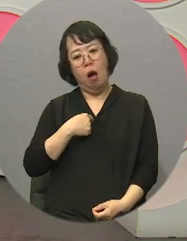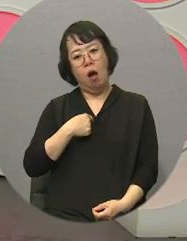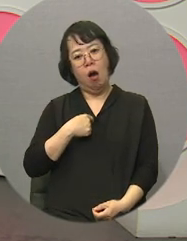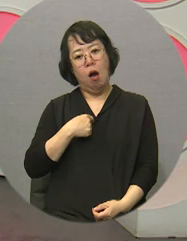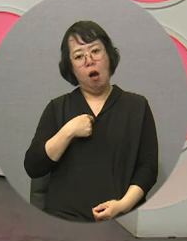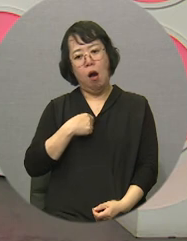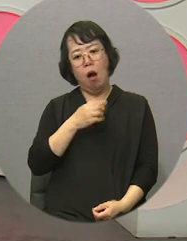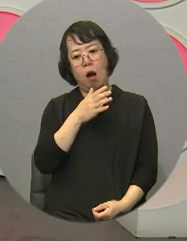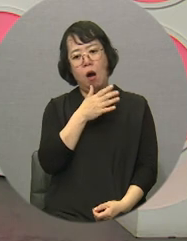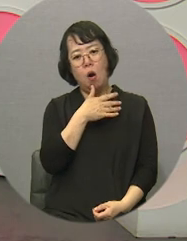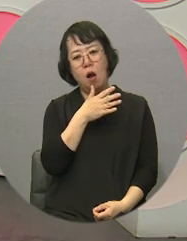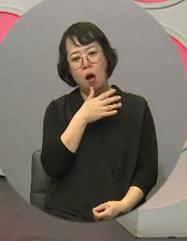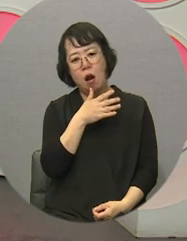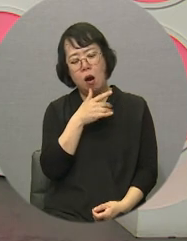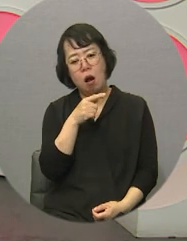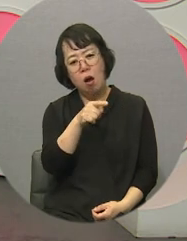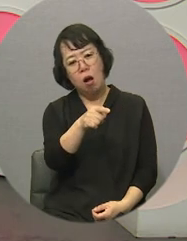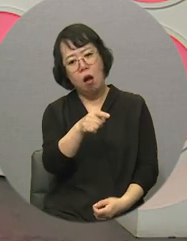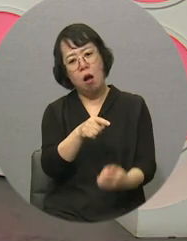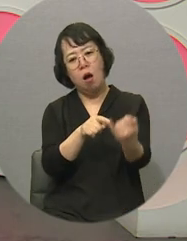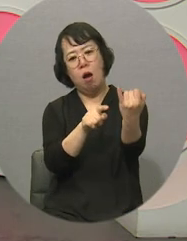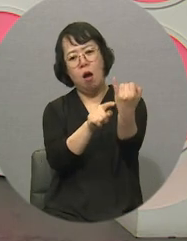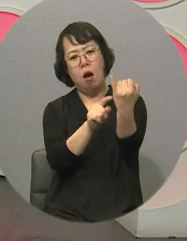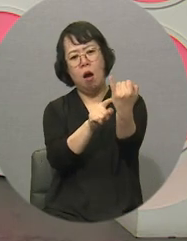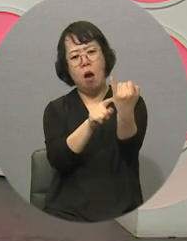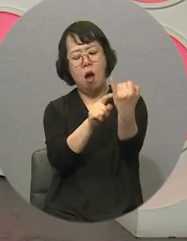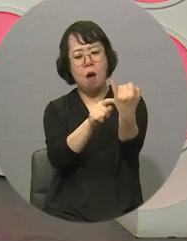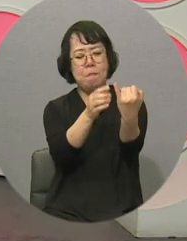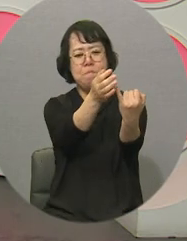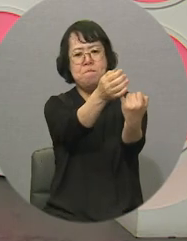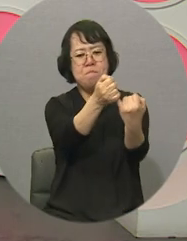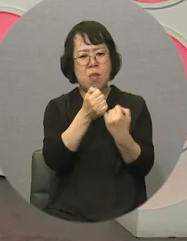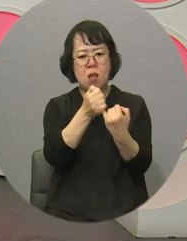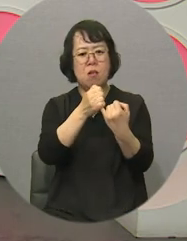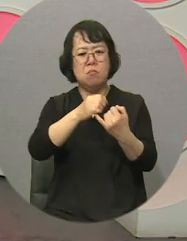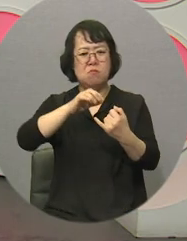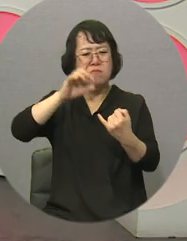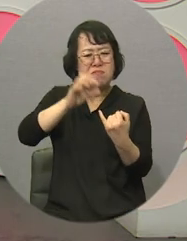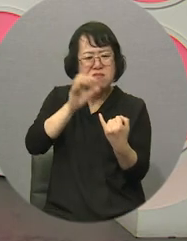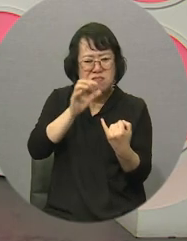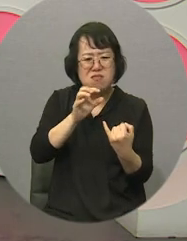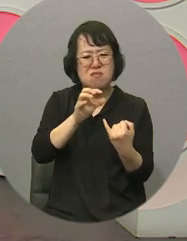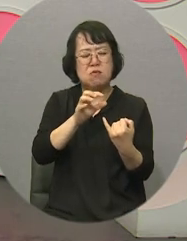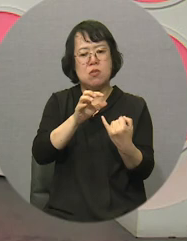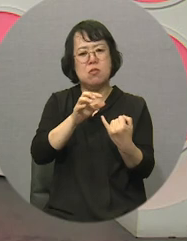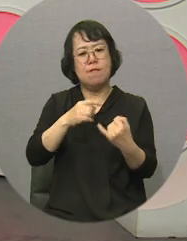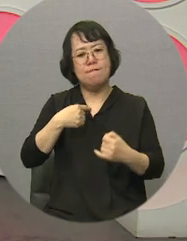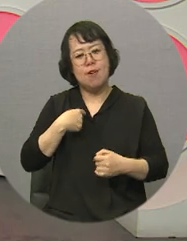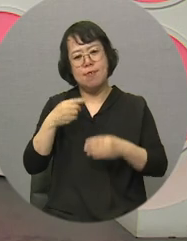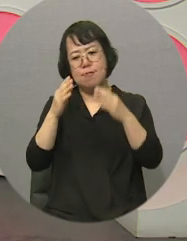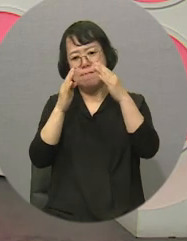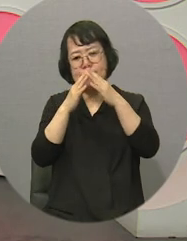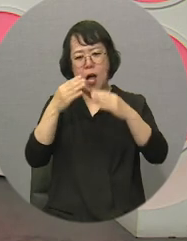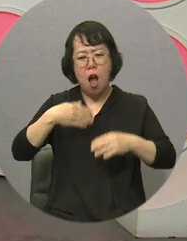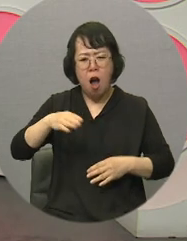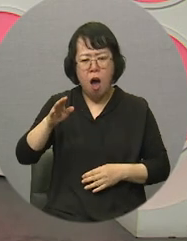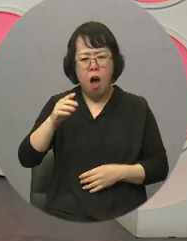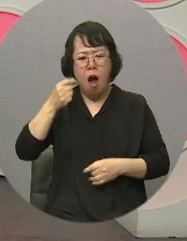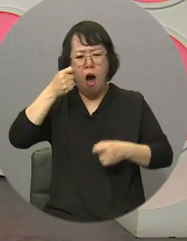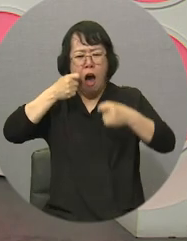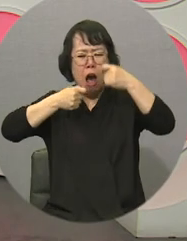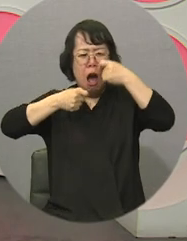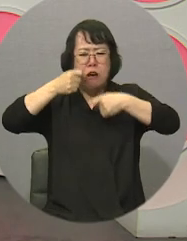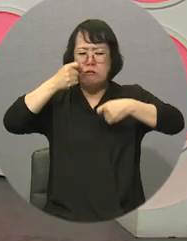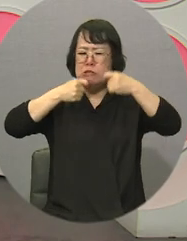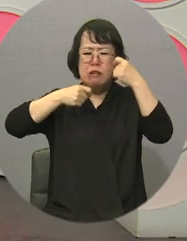처음으로 정말 저는 그 원주 학생을 호되게 혼내고 집으로 돌아가는 길에 눈물이